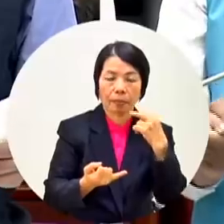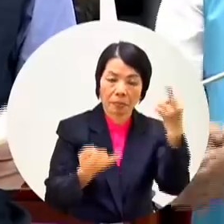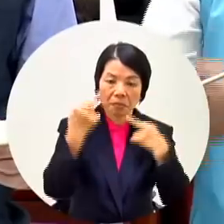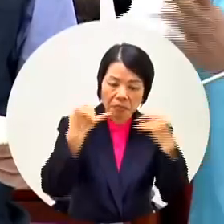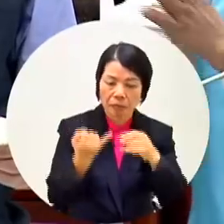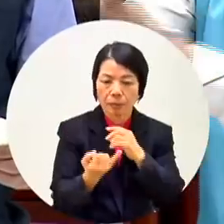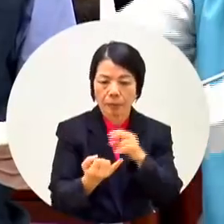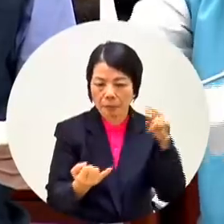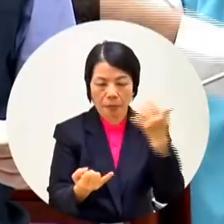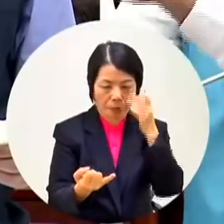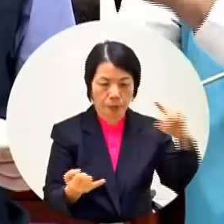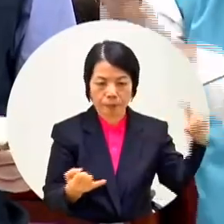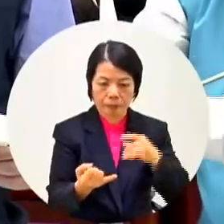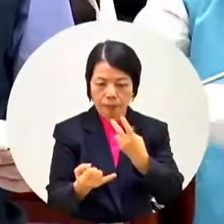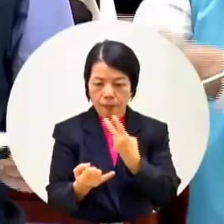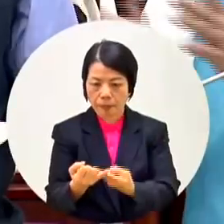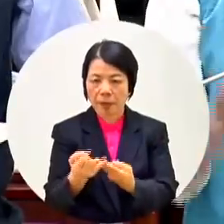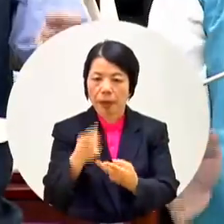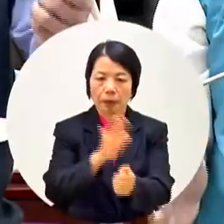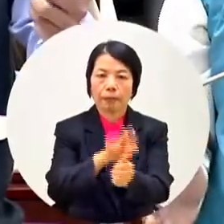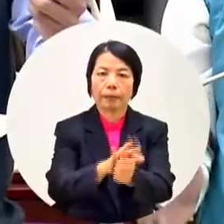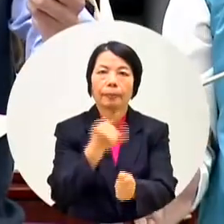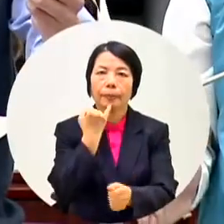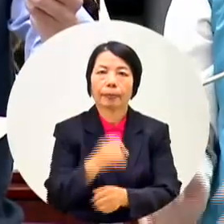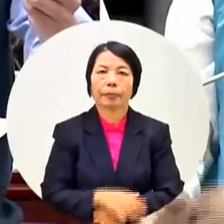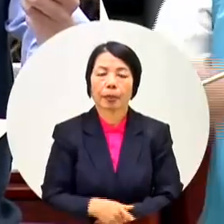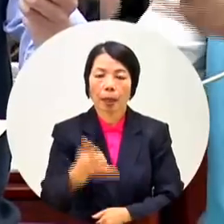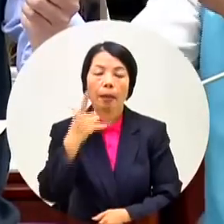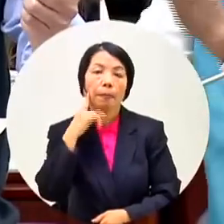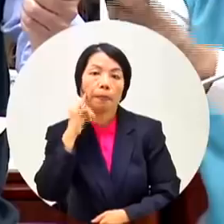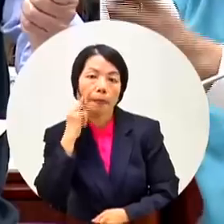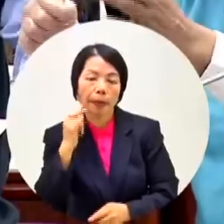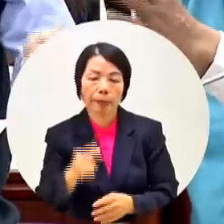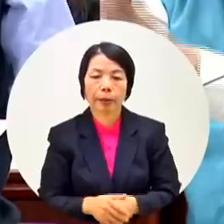公啊，就丈母娘、丈母帮忙打工哦，